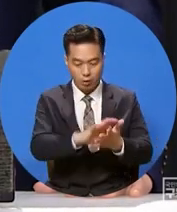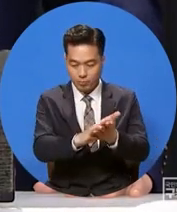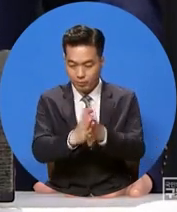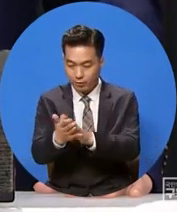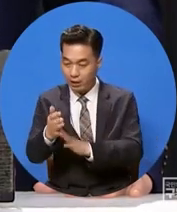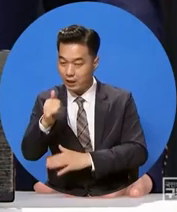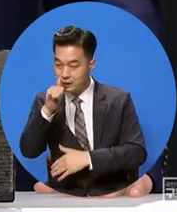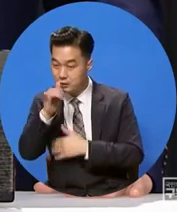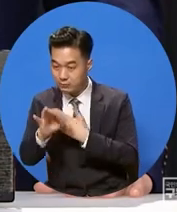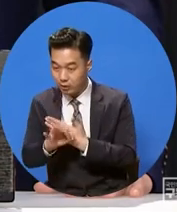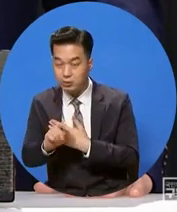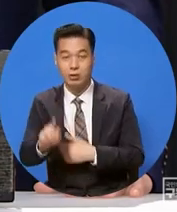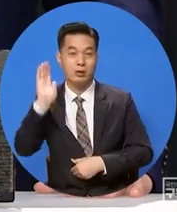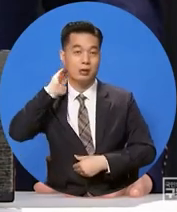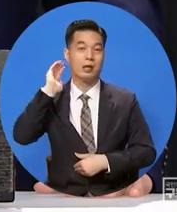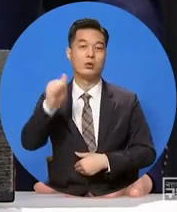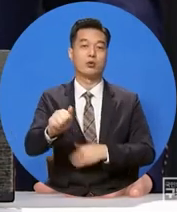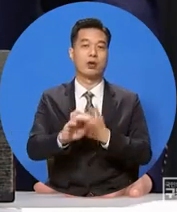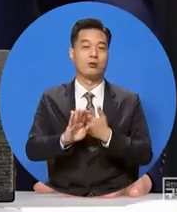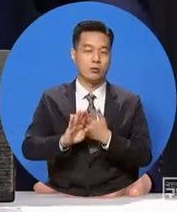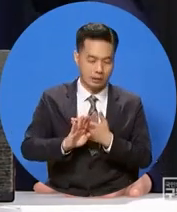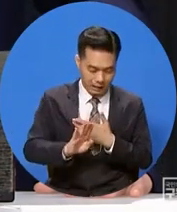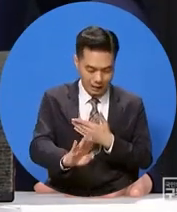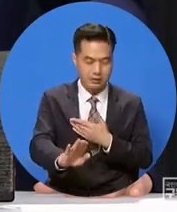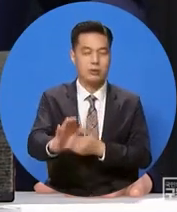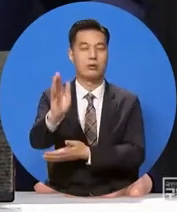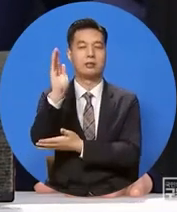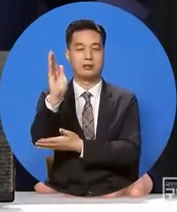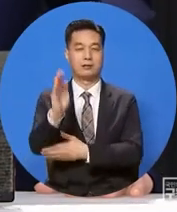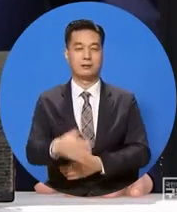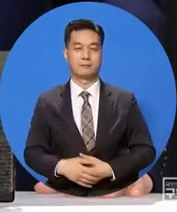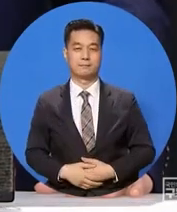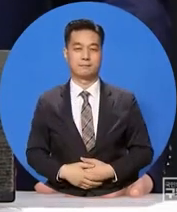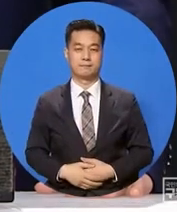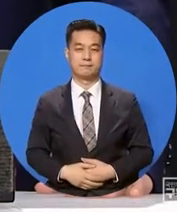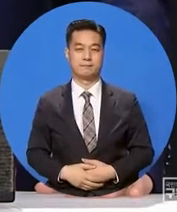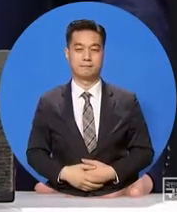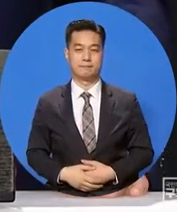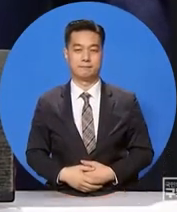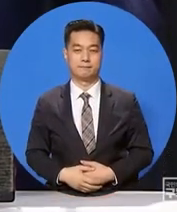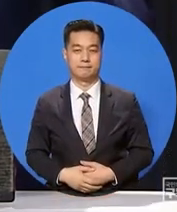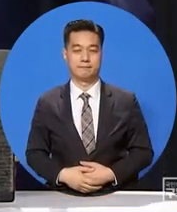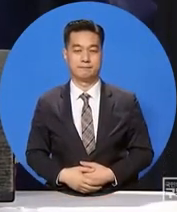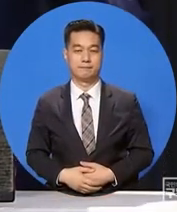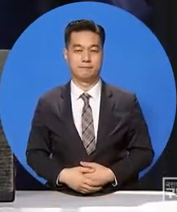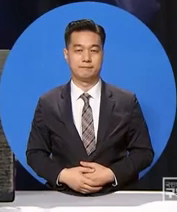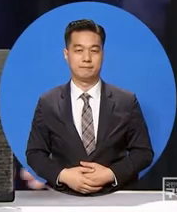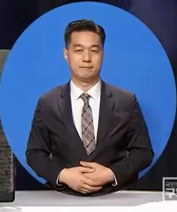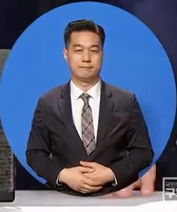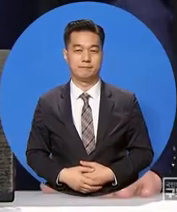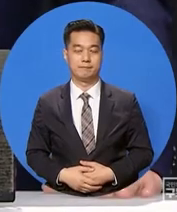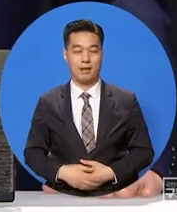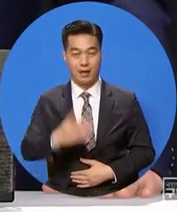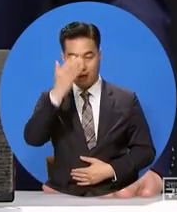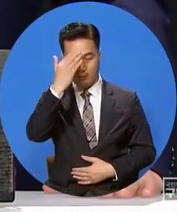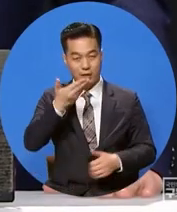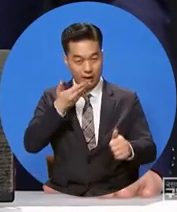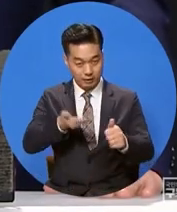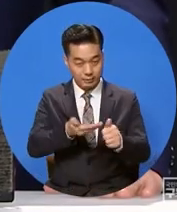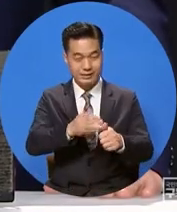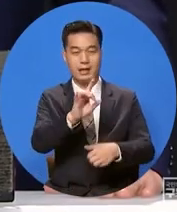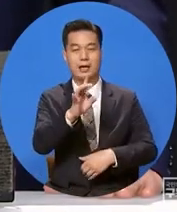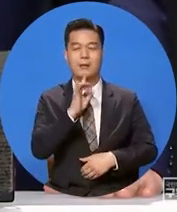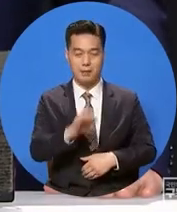생기면은 그건 대통령 하고 난 뒤에 이야기죠. 네, 뭐 참 이렇게 저 무상급식 하나만